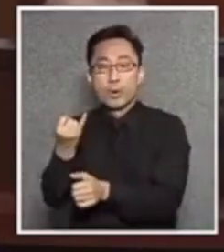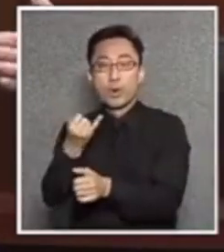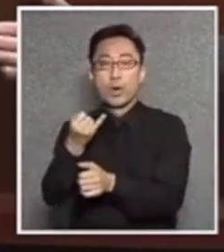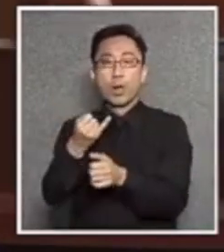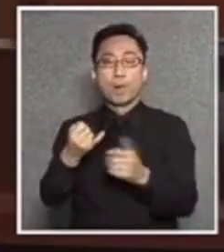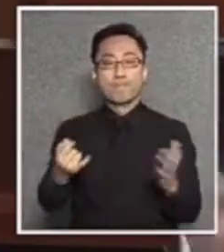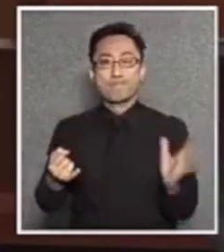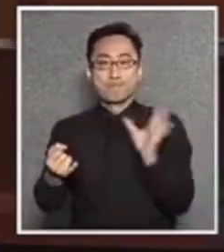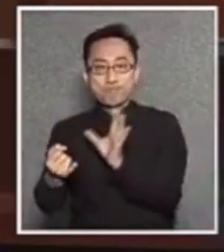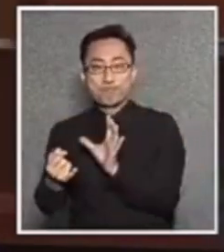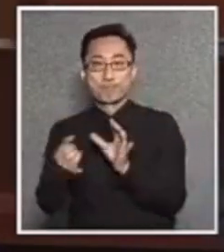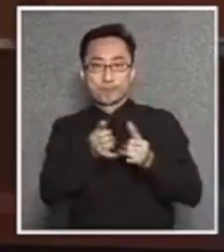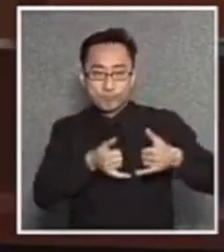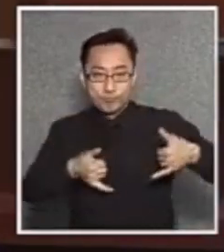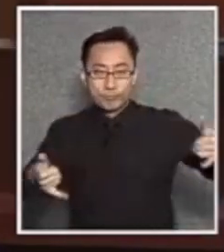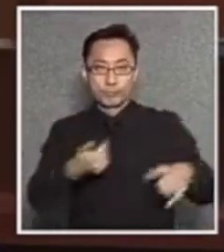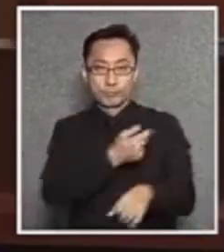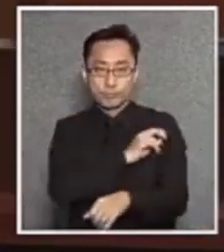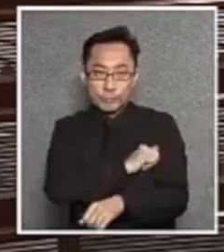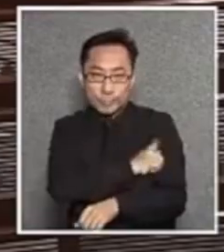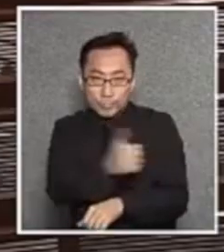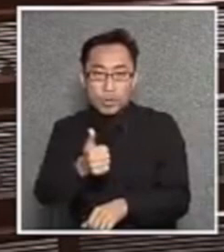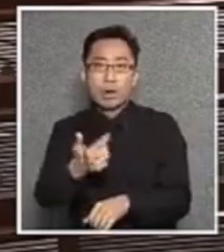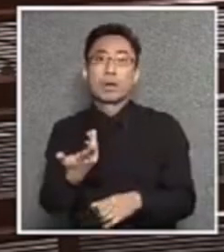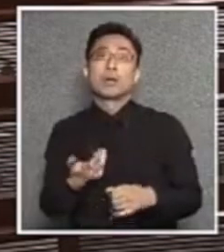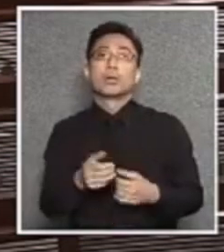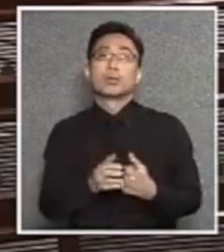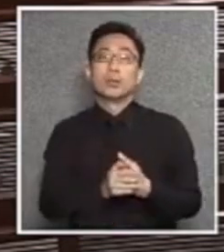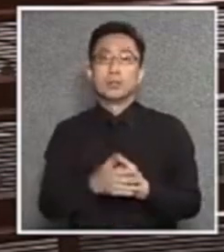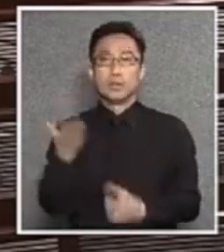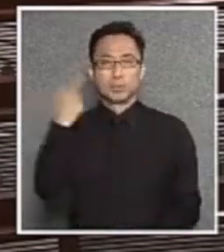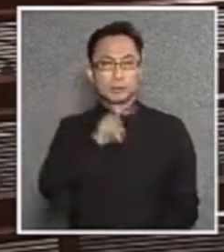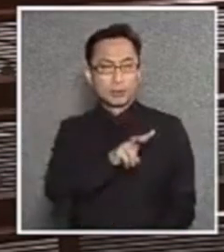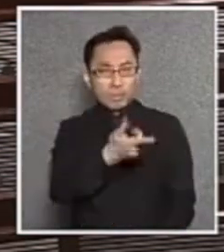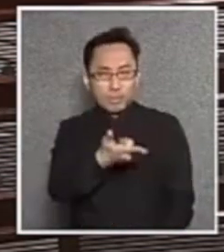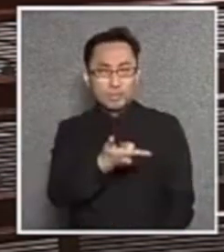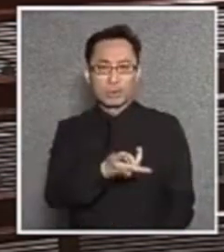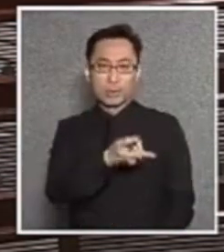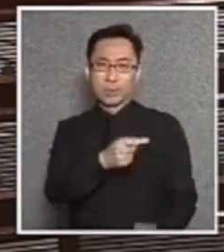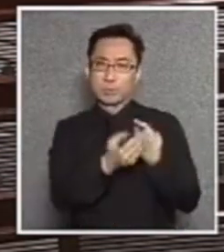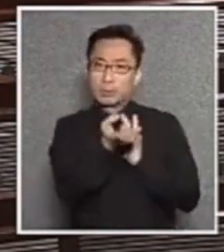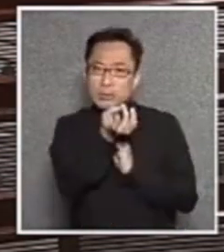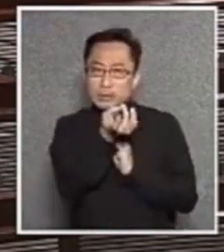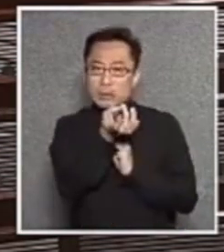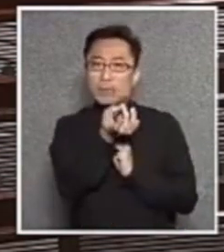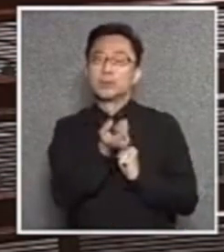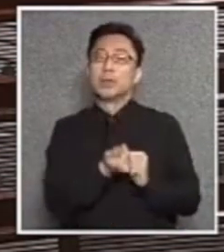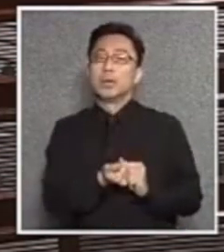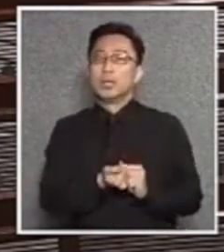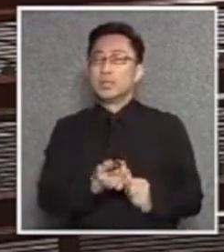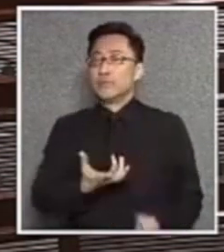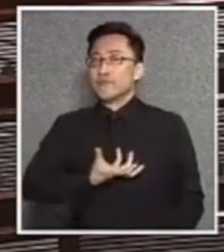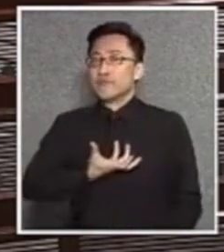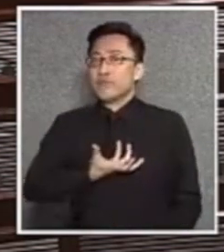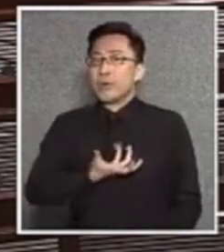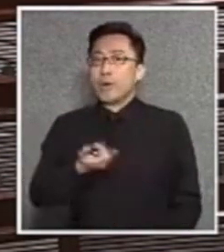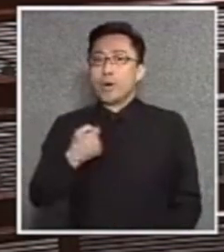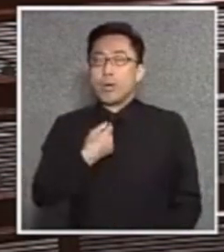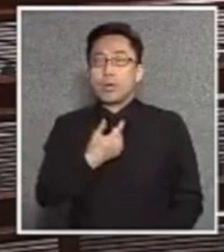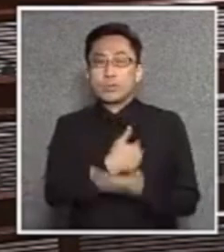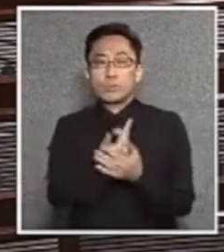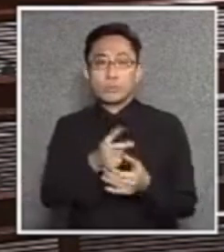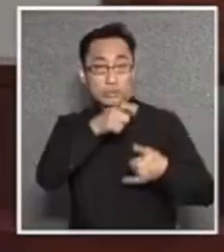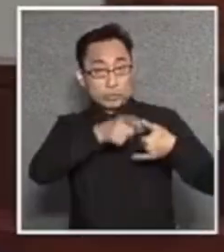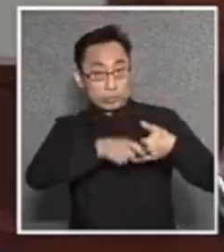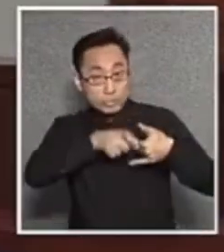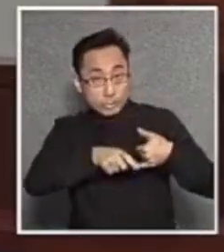坐齊喺度，冇鑊鑊都係咁。上次係得幾丁友，係咪先？我睇起都火滾。喂，我啲散兵游勇，我獨立議員嚟嘅大